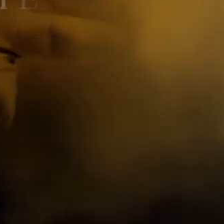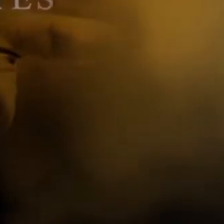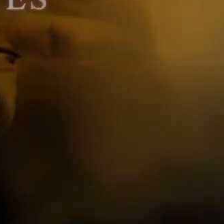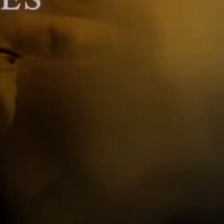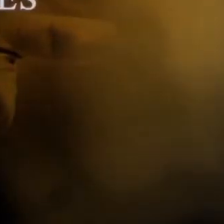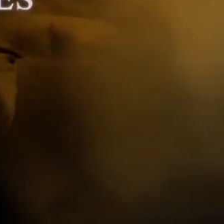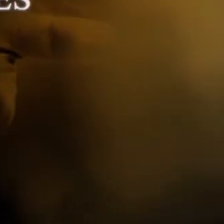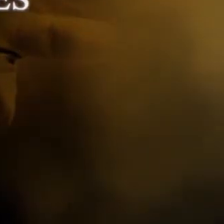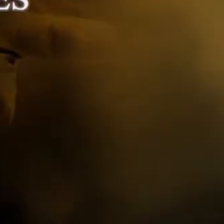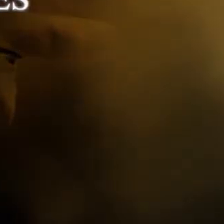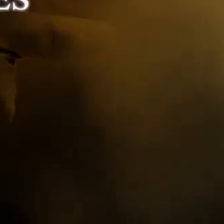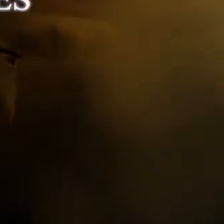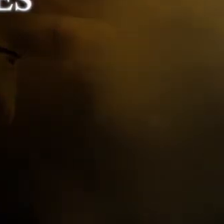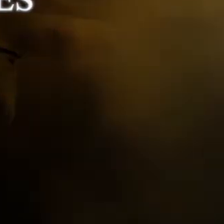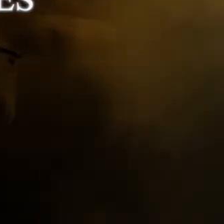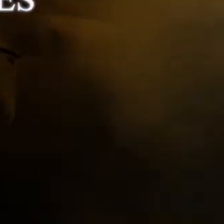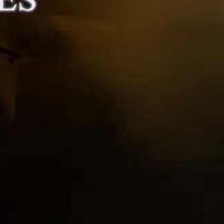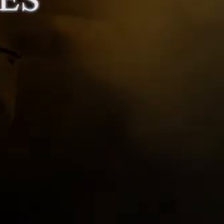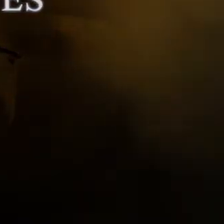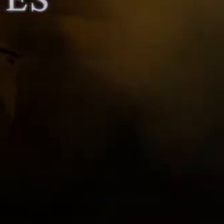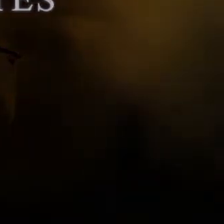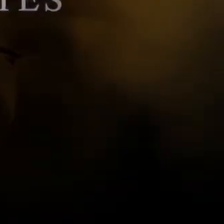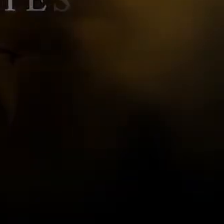Kristo atelemi pene na yo.